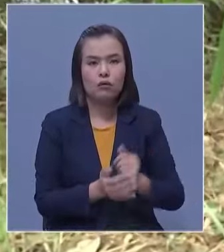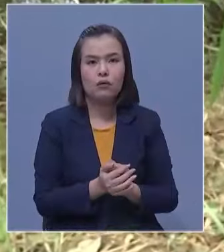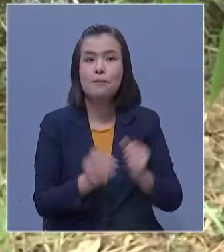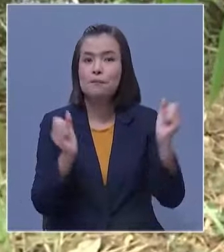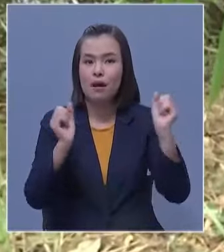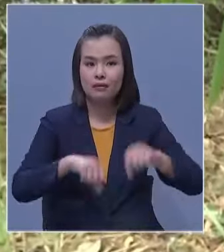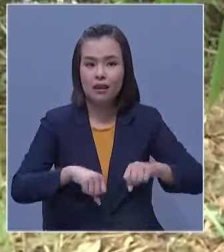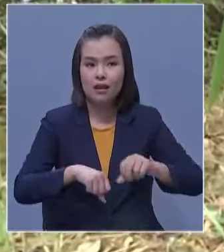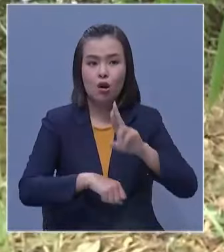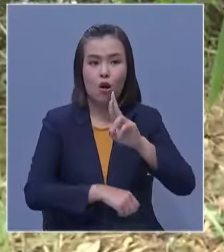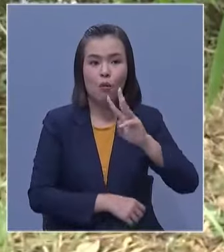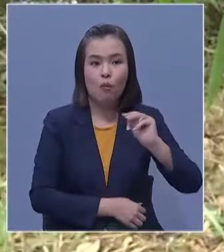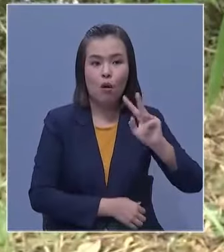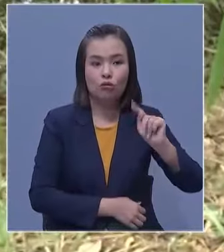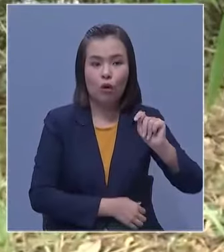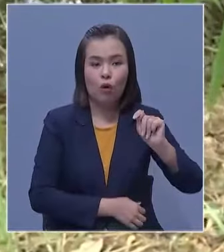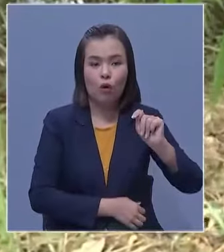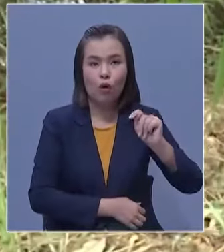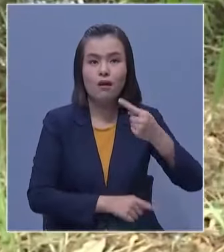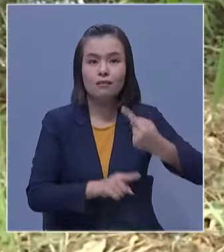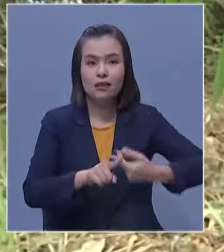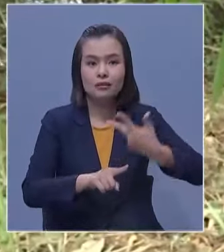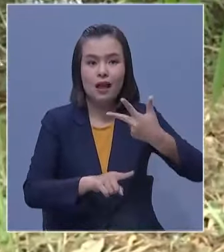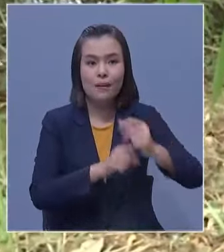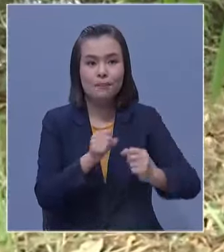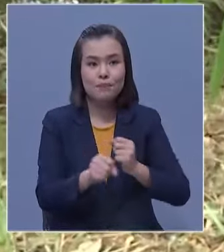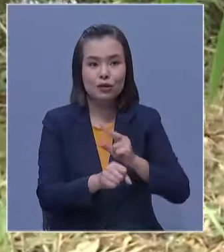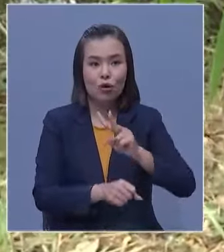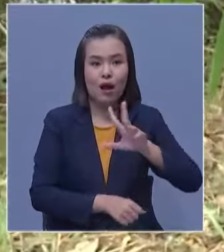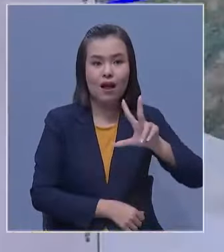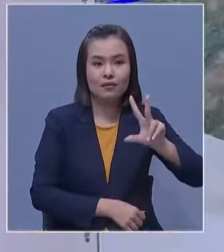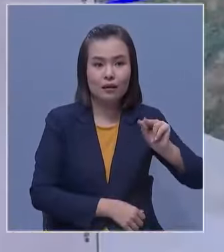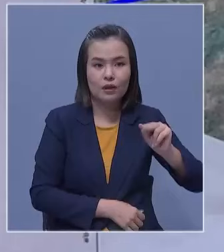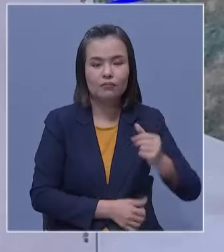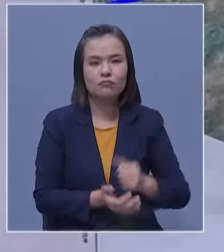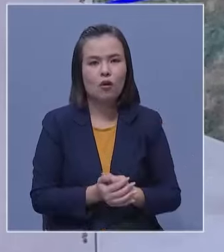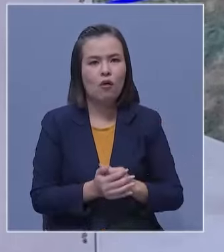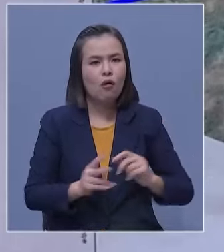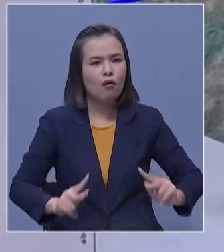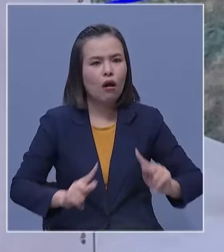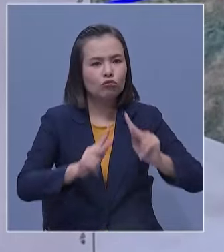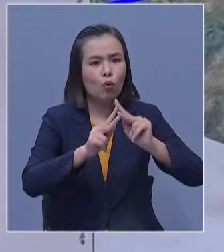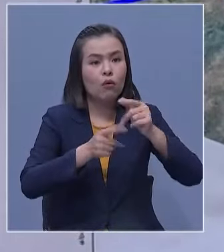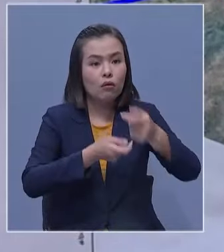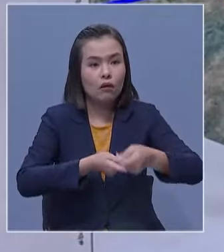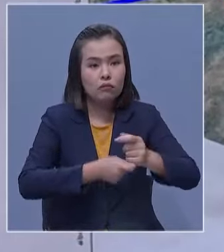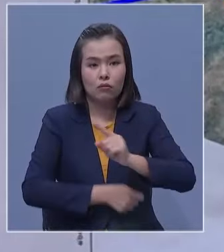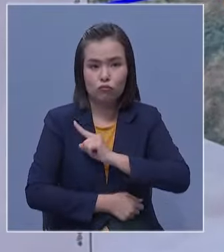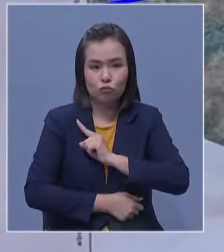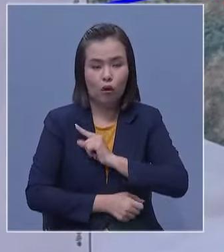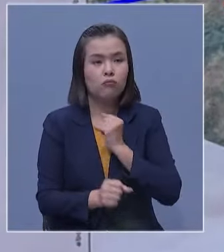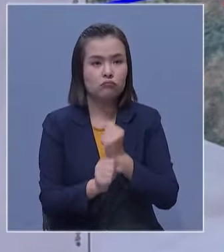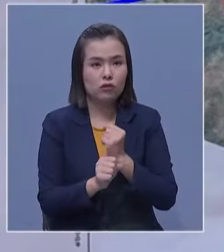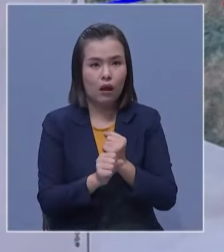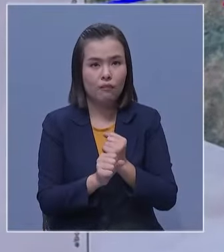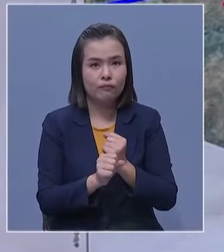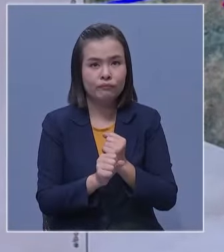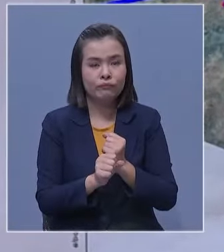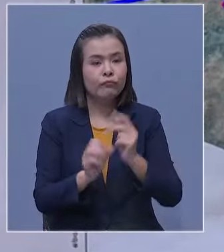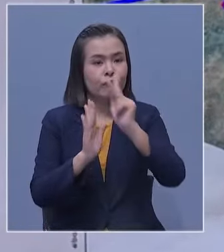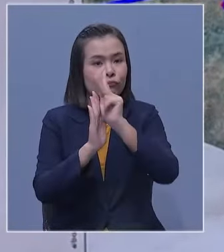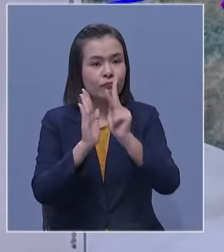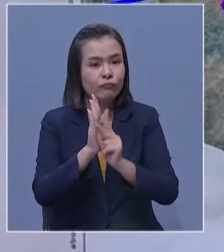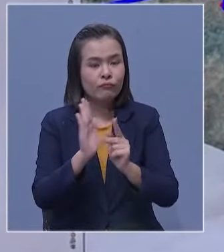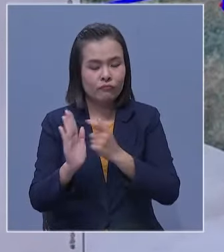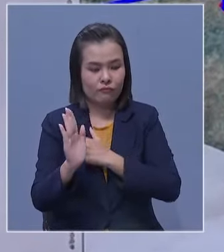มีนาคม2530มอบให้กระทรวงเกษตรและสหกรณ์รับไปดำเนินการแล้วก็ได้มีพระราชกฤษฎีกา